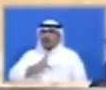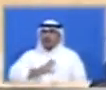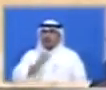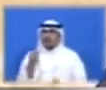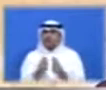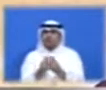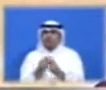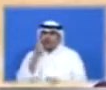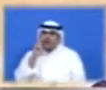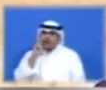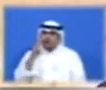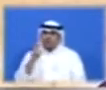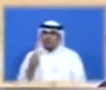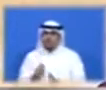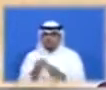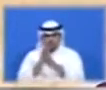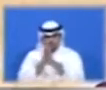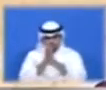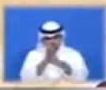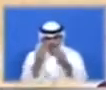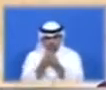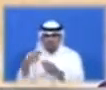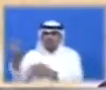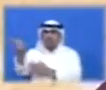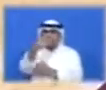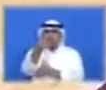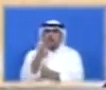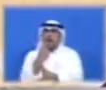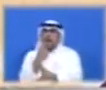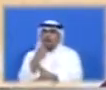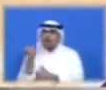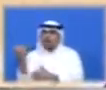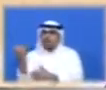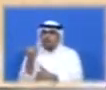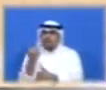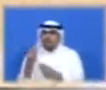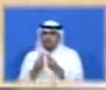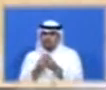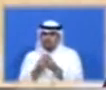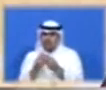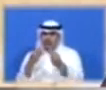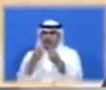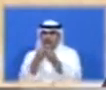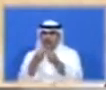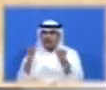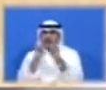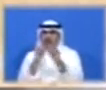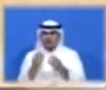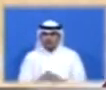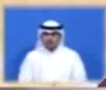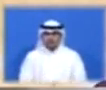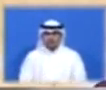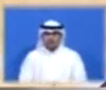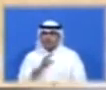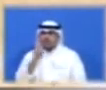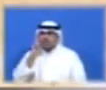وكذلك القوات المساندة مثل الإطفاء العام وبعض الهيئات في التعامل مع هذا الانفجار أو